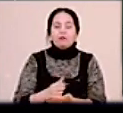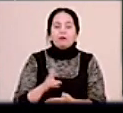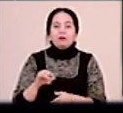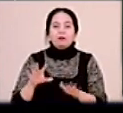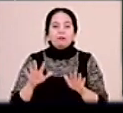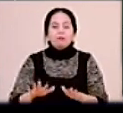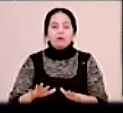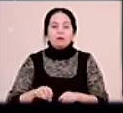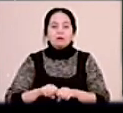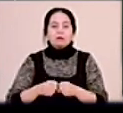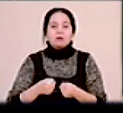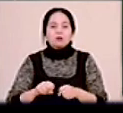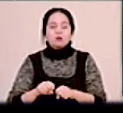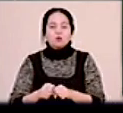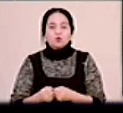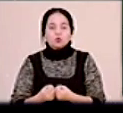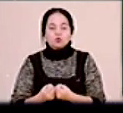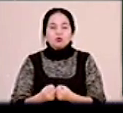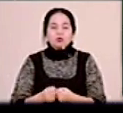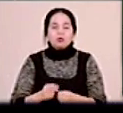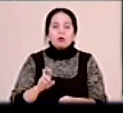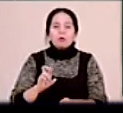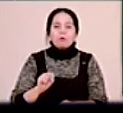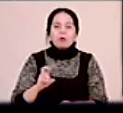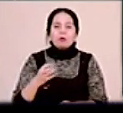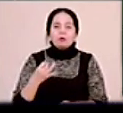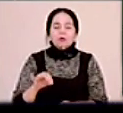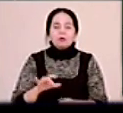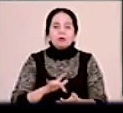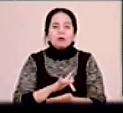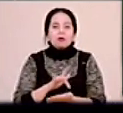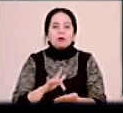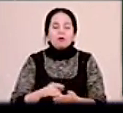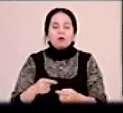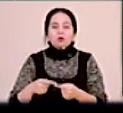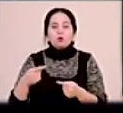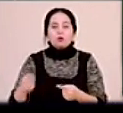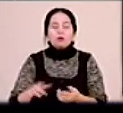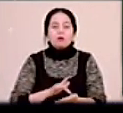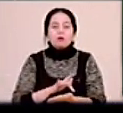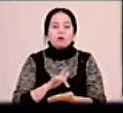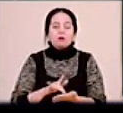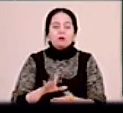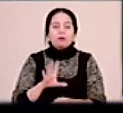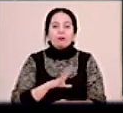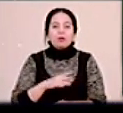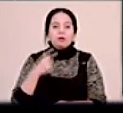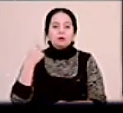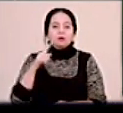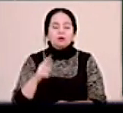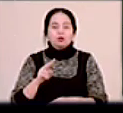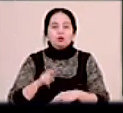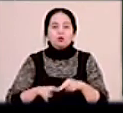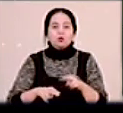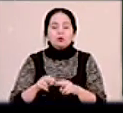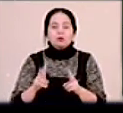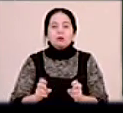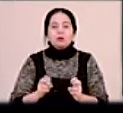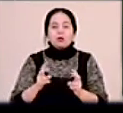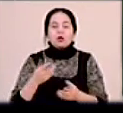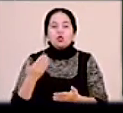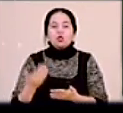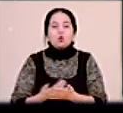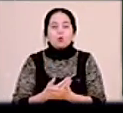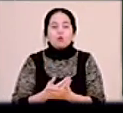месте разрушенных сагдийских и бактрийских городов. Другие города были созданы как новые